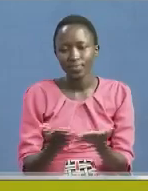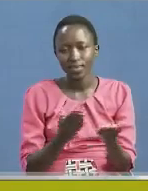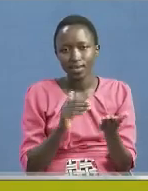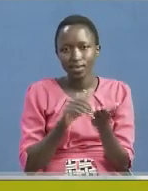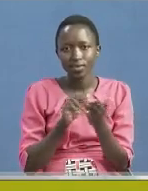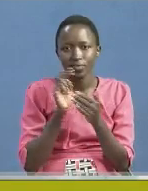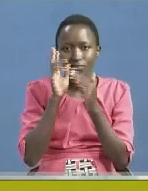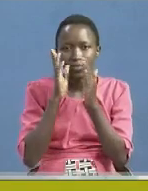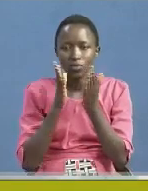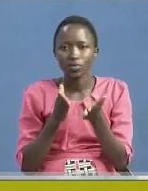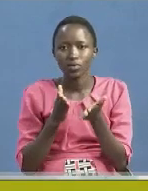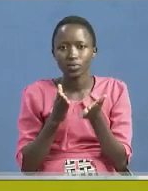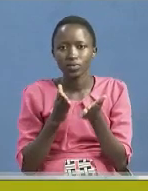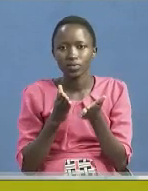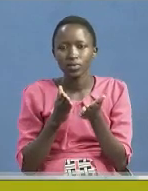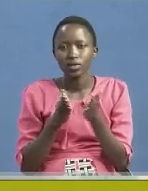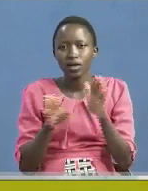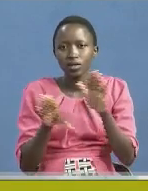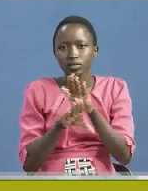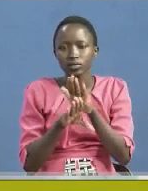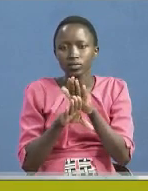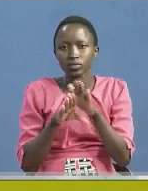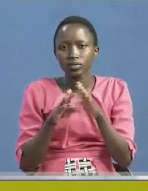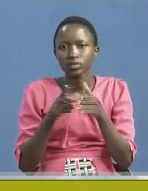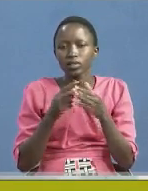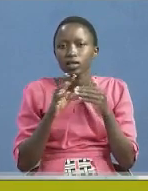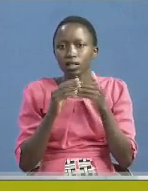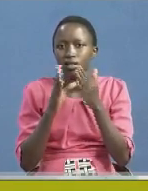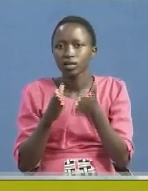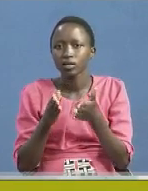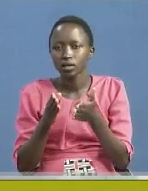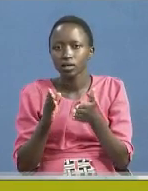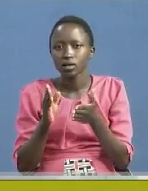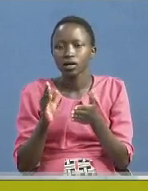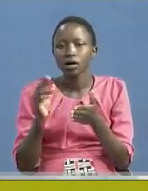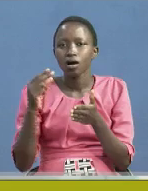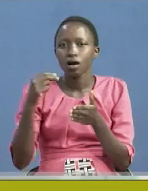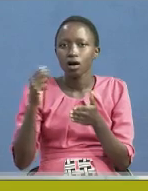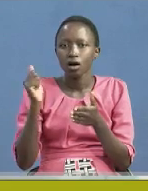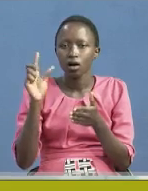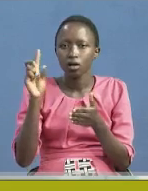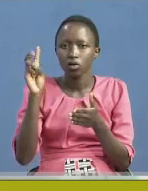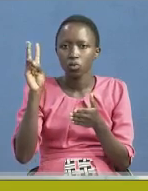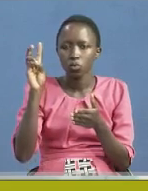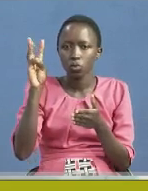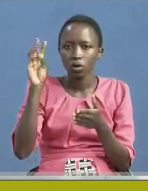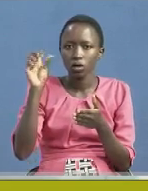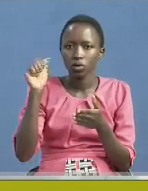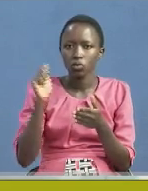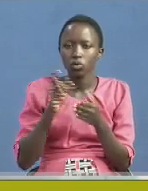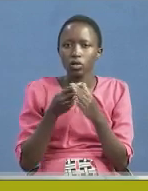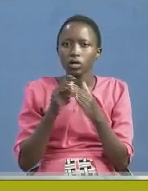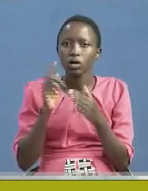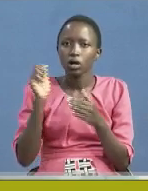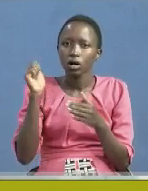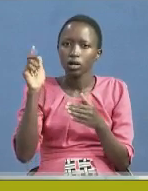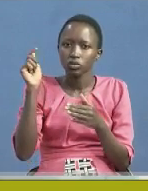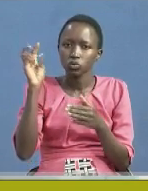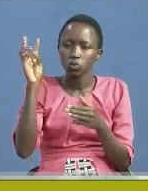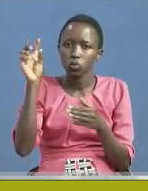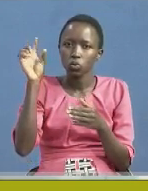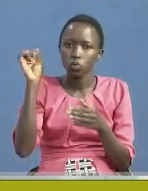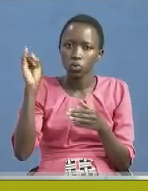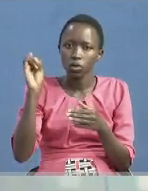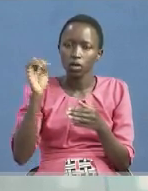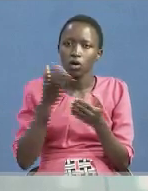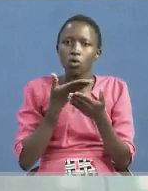Karibu tena mtazamaji. Naibu mwenyekiti wa chama cha Ford Kenya Boni Khalwale amekashifu pendekezo la katibu mkuu wa KUTV Francis Atwoli la kutaka timu